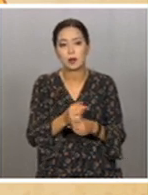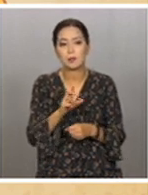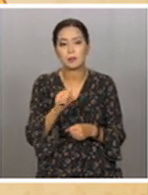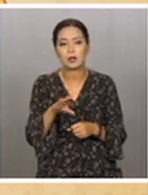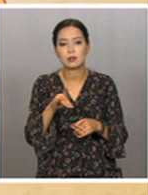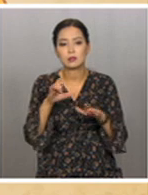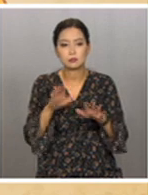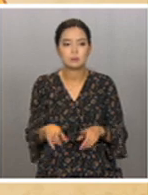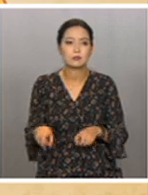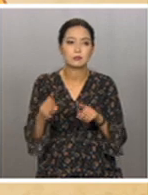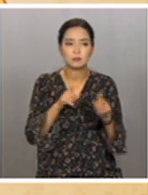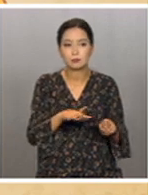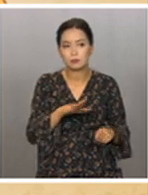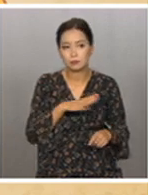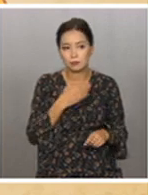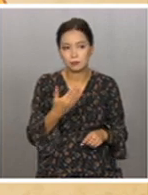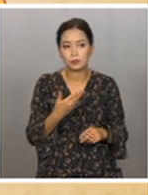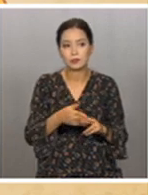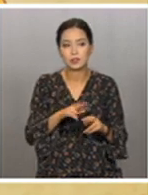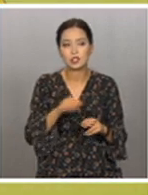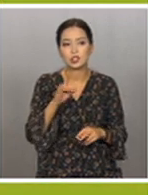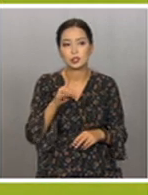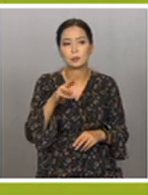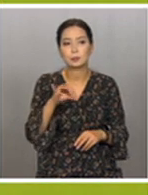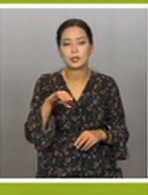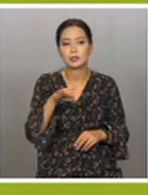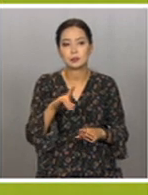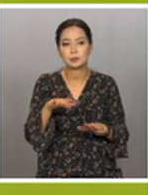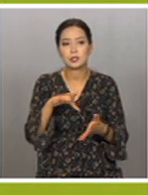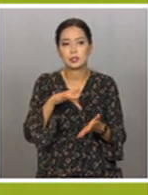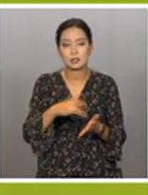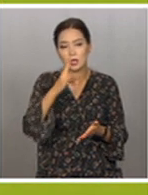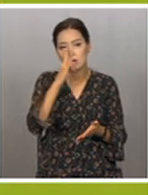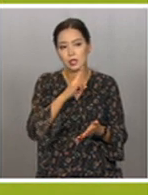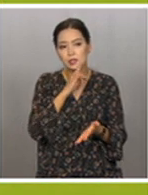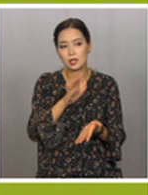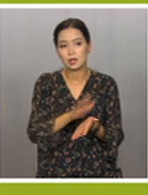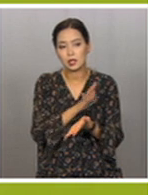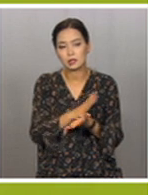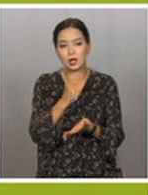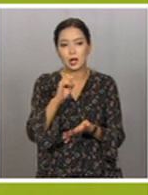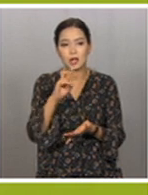құрылды. Орталығы Жымпиты ауылы болды. Қазақ газетінде Алашорданың